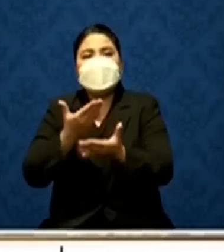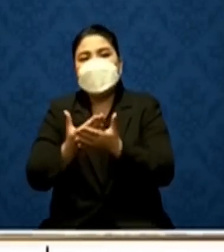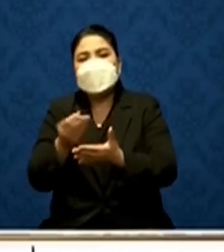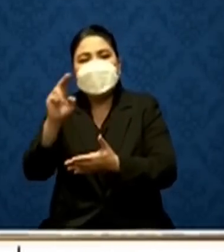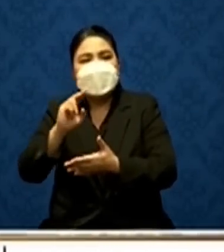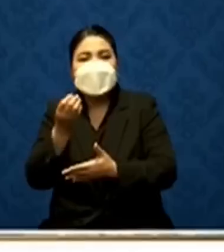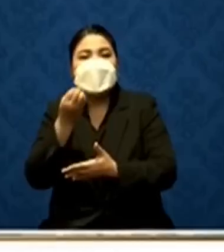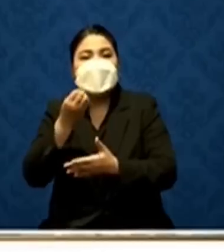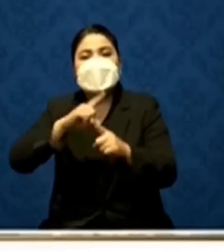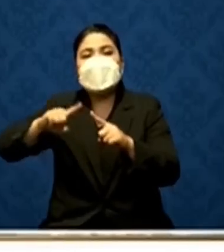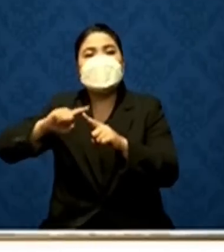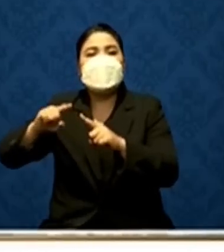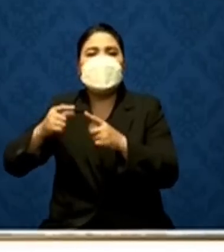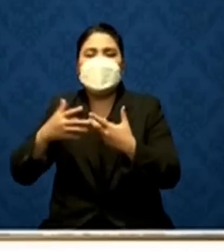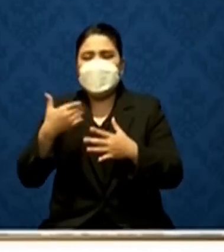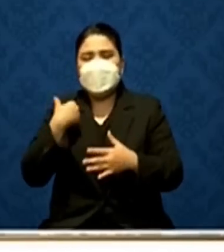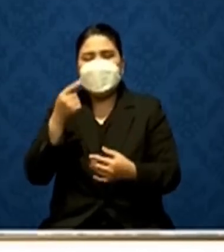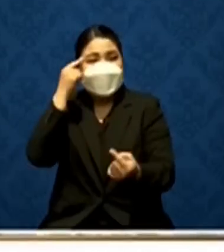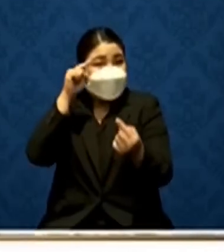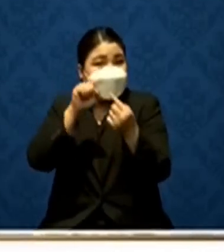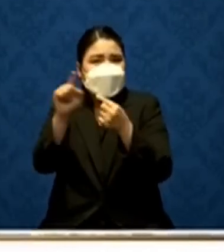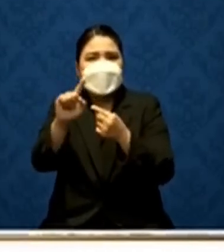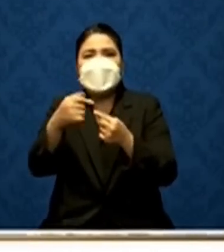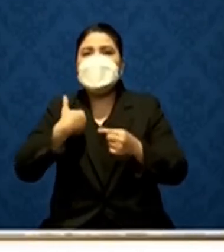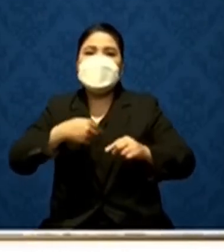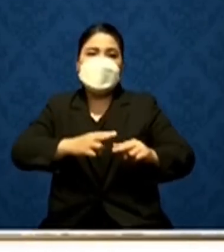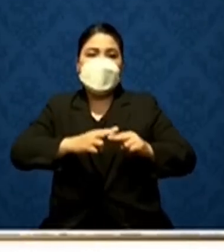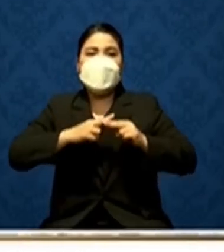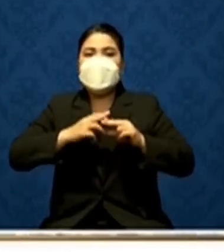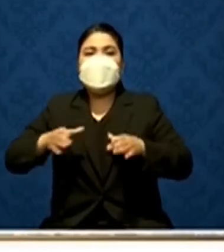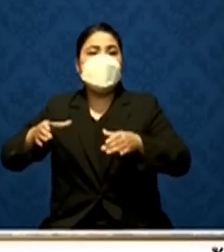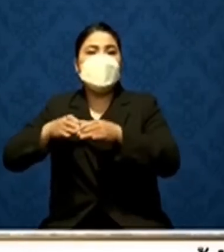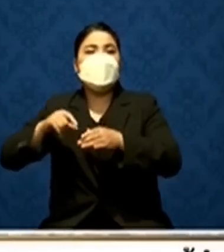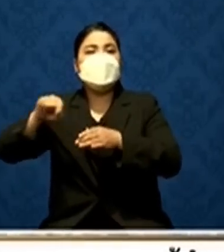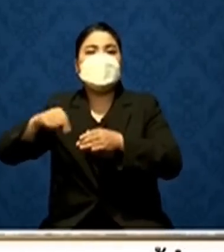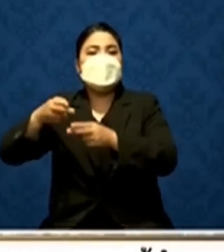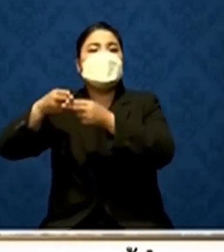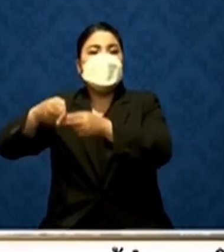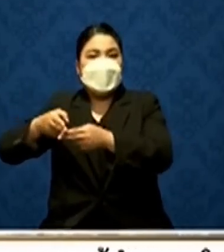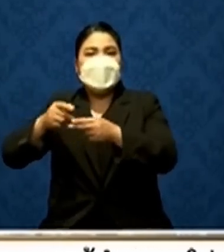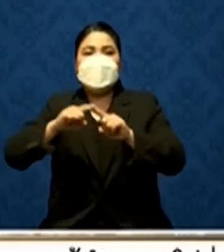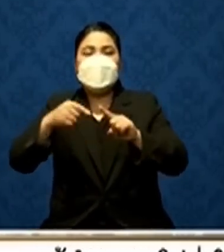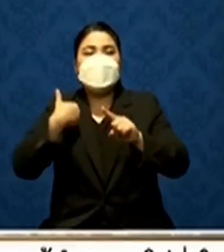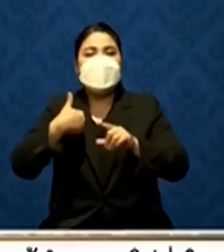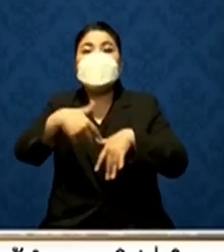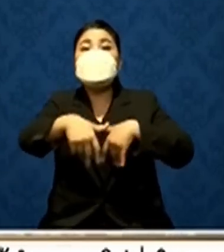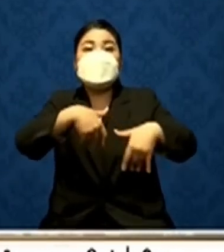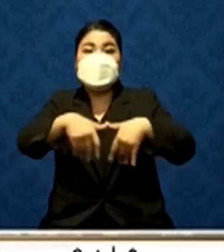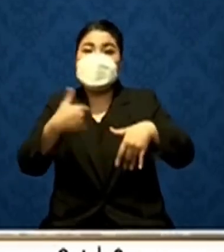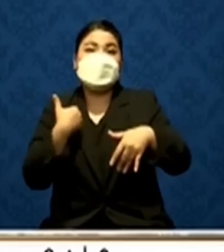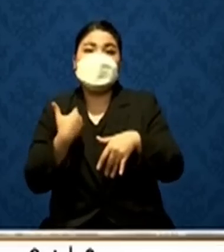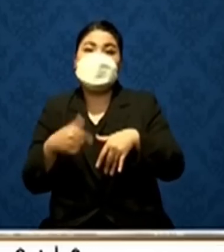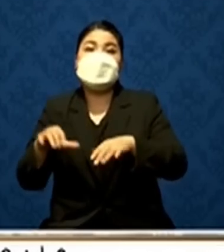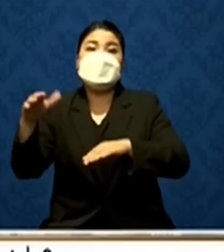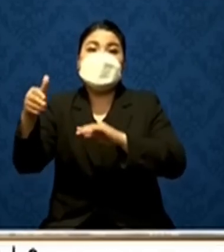ใช้งบประมาณแผ่นดินกับมุ่งเพื่อแสวงหาผลประโยชน์สำหรับตนเองและพวกพ้องทำให้คุณภาพชีวิตของพี่น้องประชาชนตกต่ำ